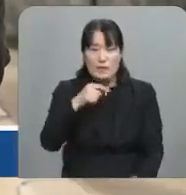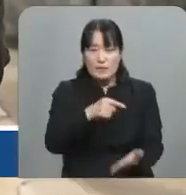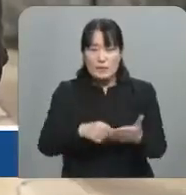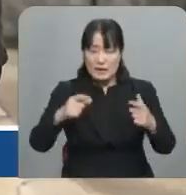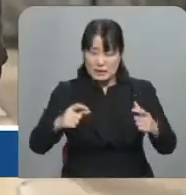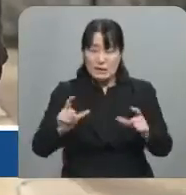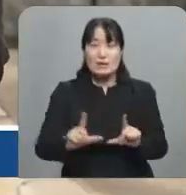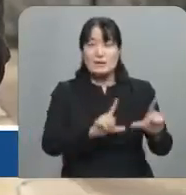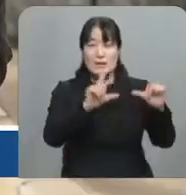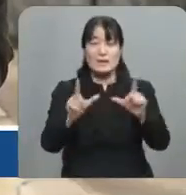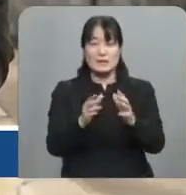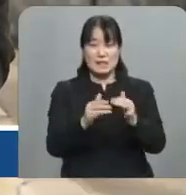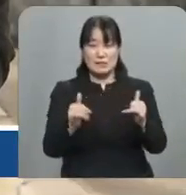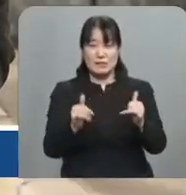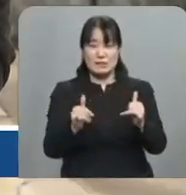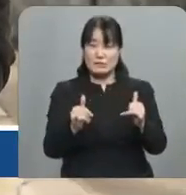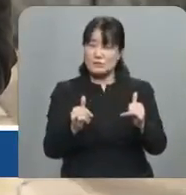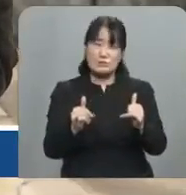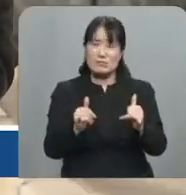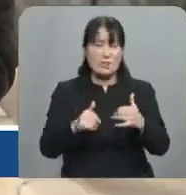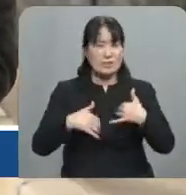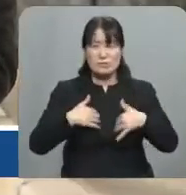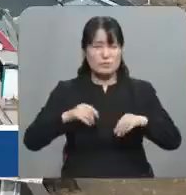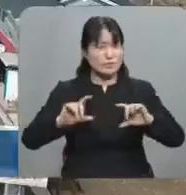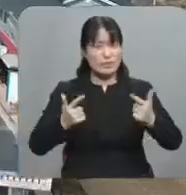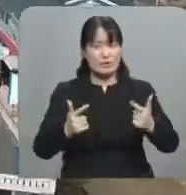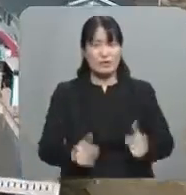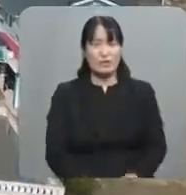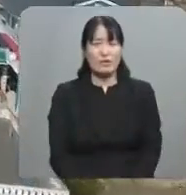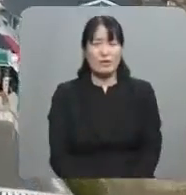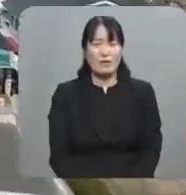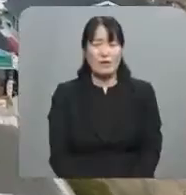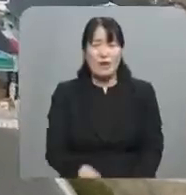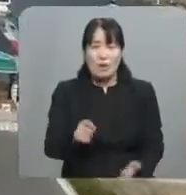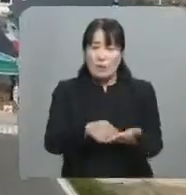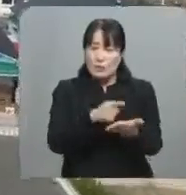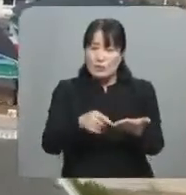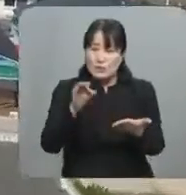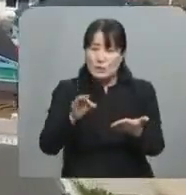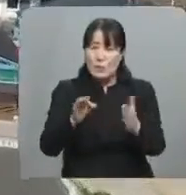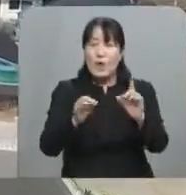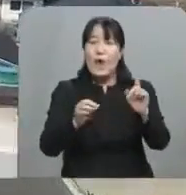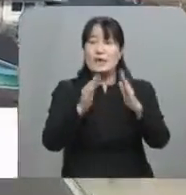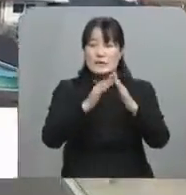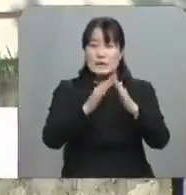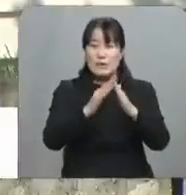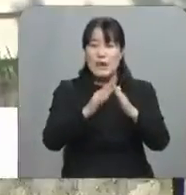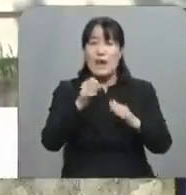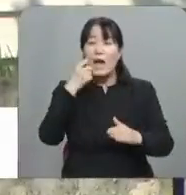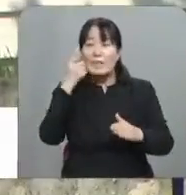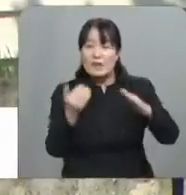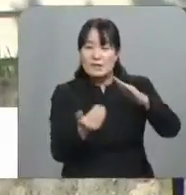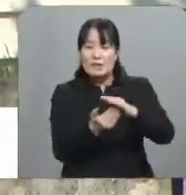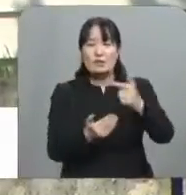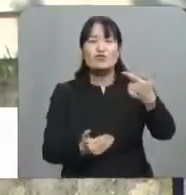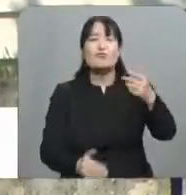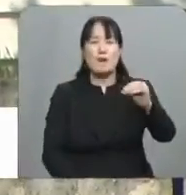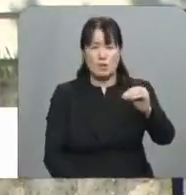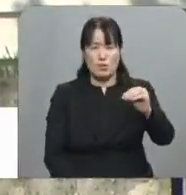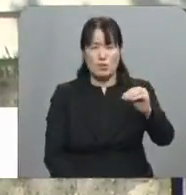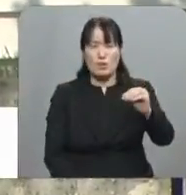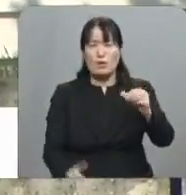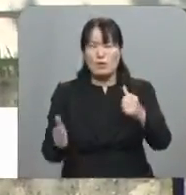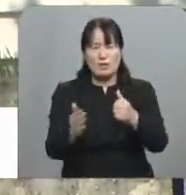지역에 살고 있는 주민들의 표정은 밝지만은 않습니다. 보상금이 가구당 한 달에 최고 6만 원 수준에 그쳐